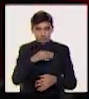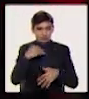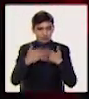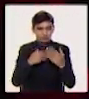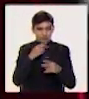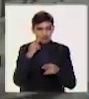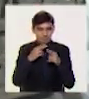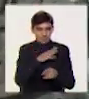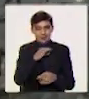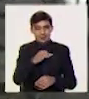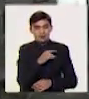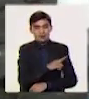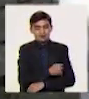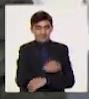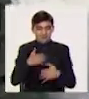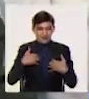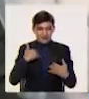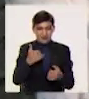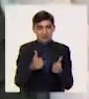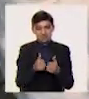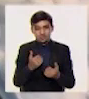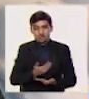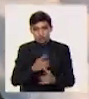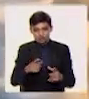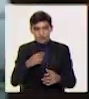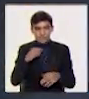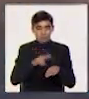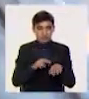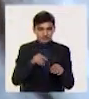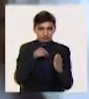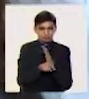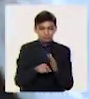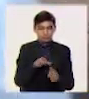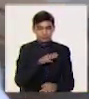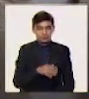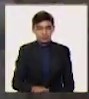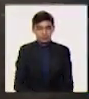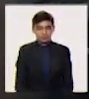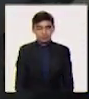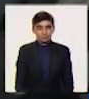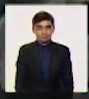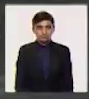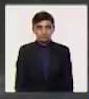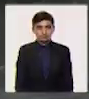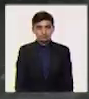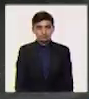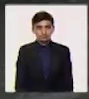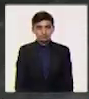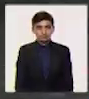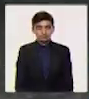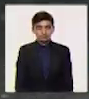шығарды. Тіпті мал дәрігерлер мен тұрғындардың арасындағы жанжалға полицияның араласуына тура келді.